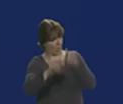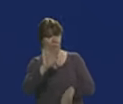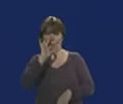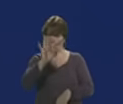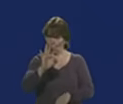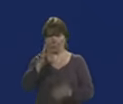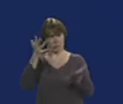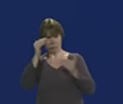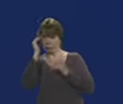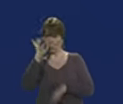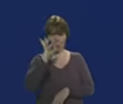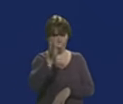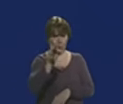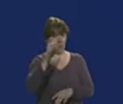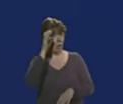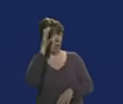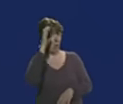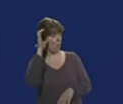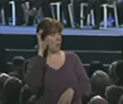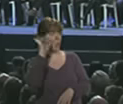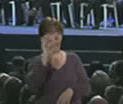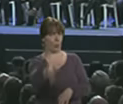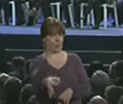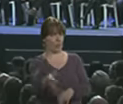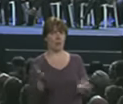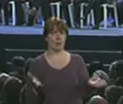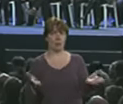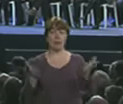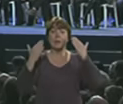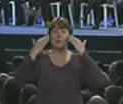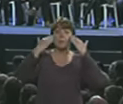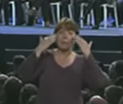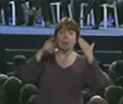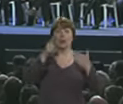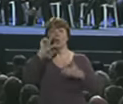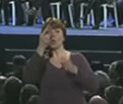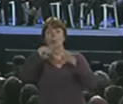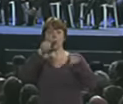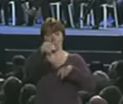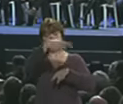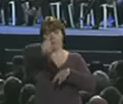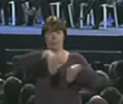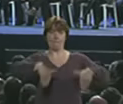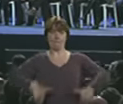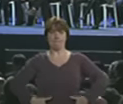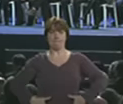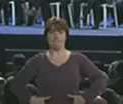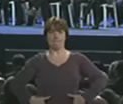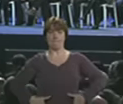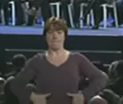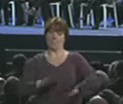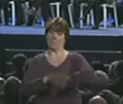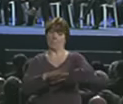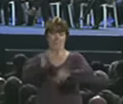vous considère, je vous entends. Mais si vous vous abstenez au deuxième tour, je veux aussi les mettre